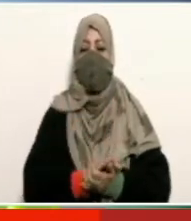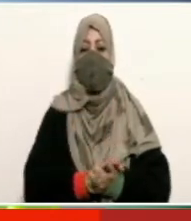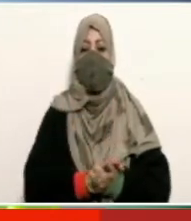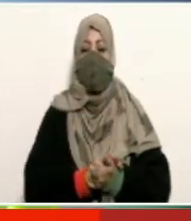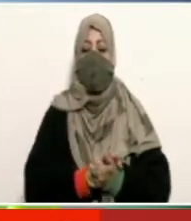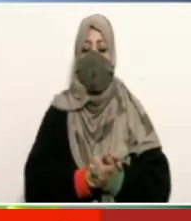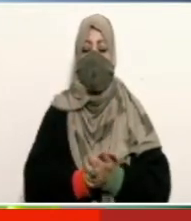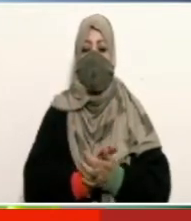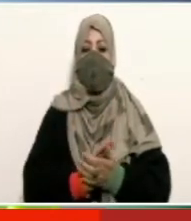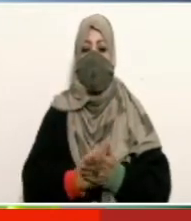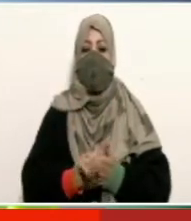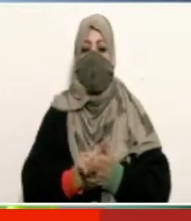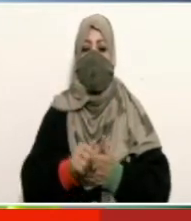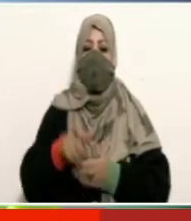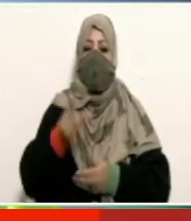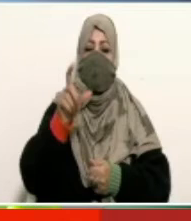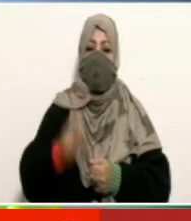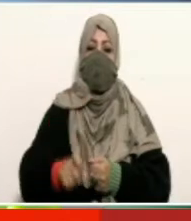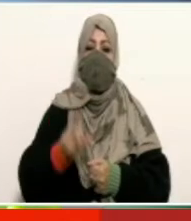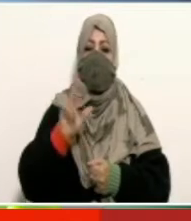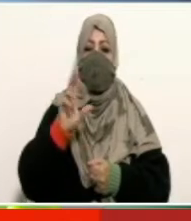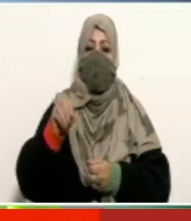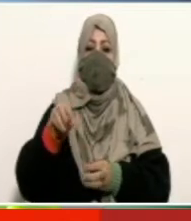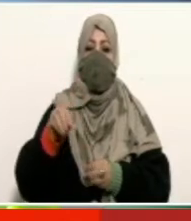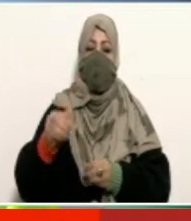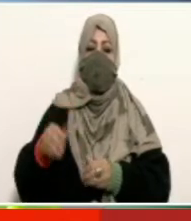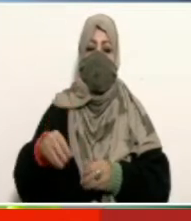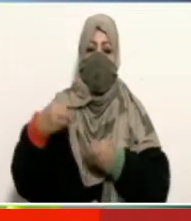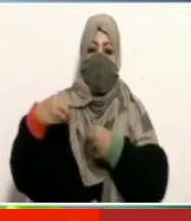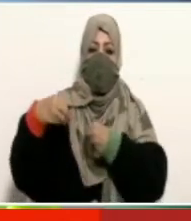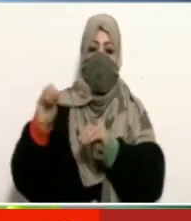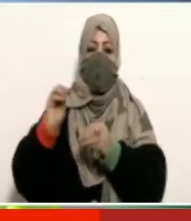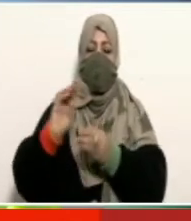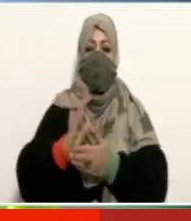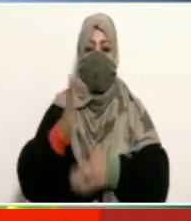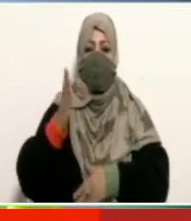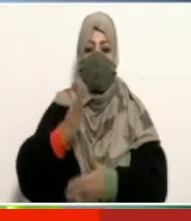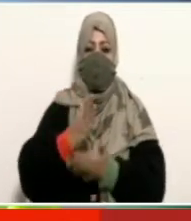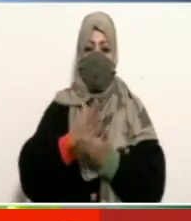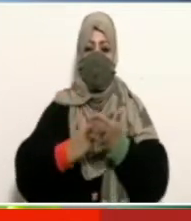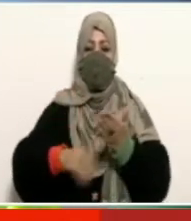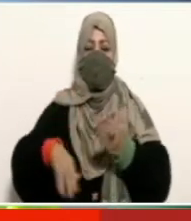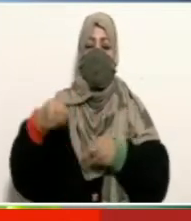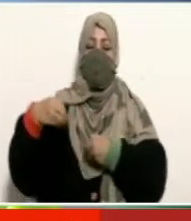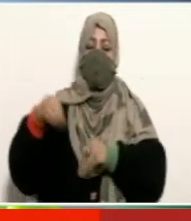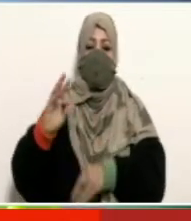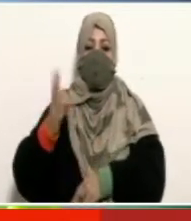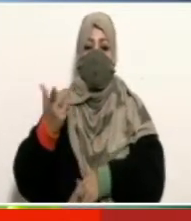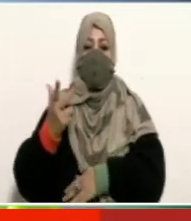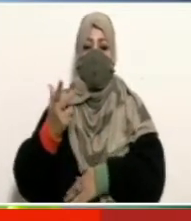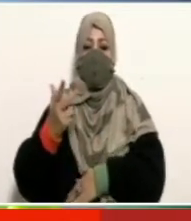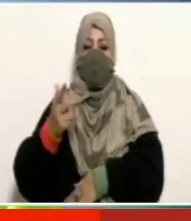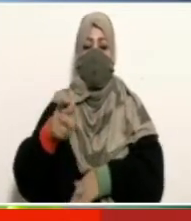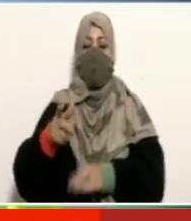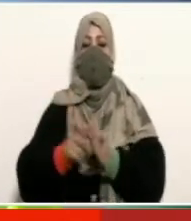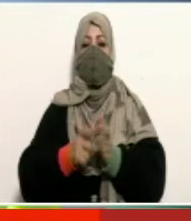الأرض أو حصته منها يعني. بالضبط، أيوة يا شيخ. نعم، مضى سؤالك إن شاء